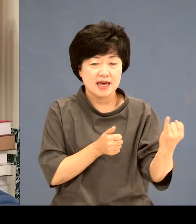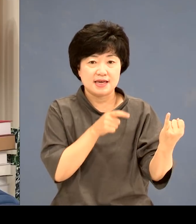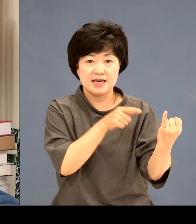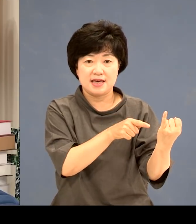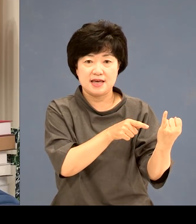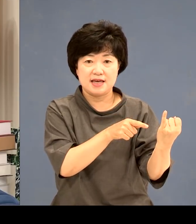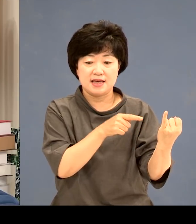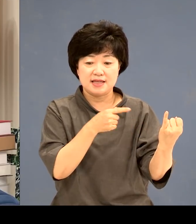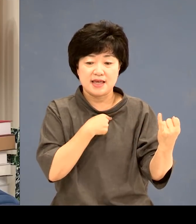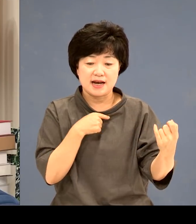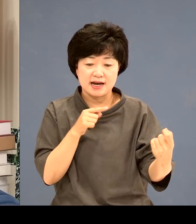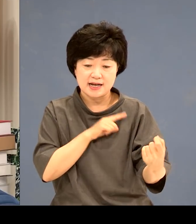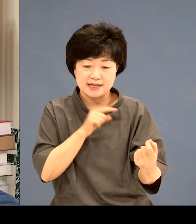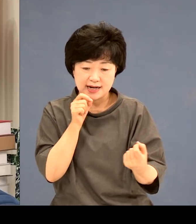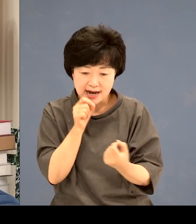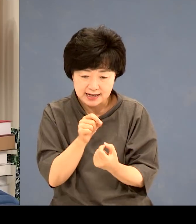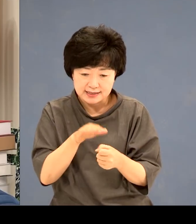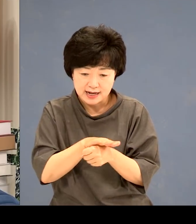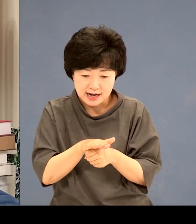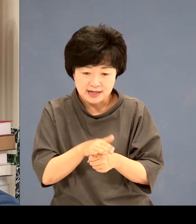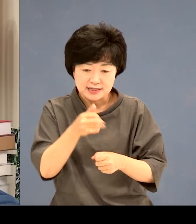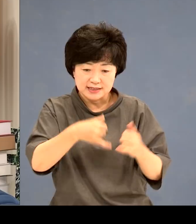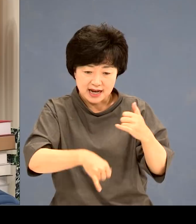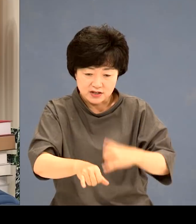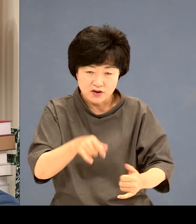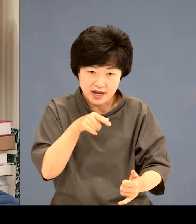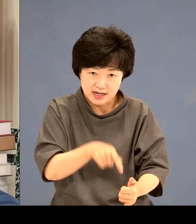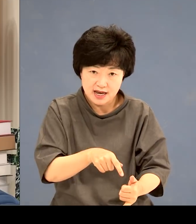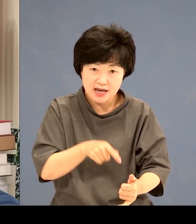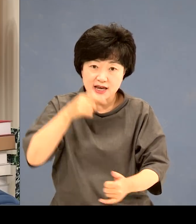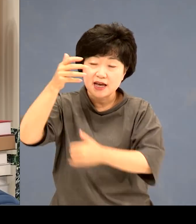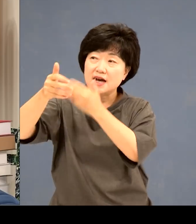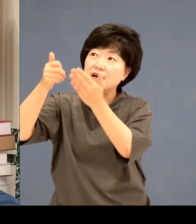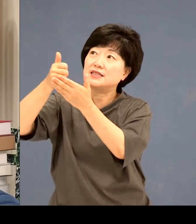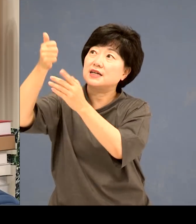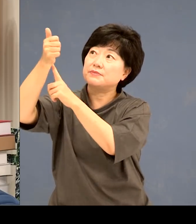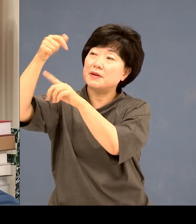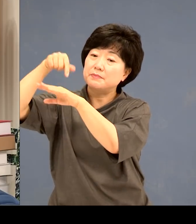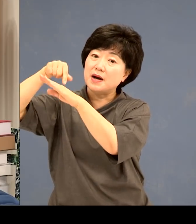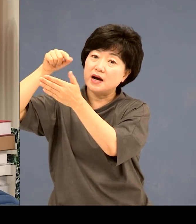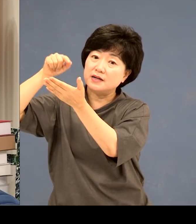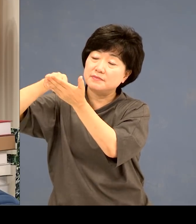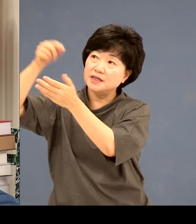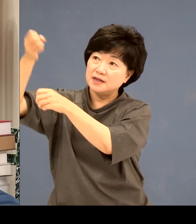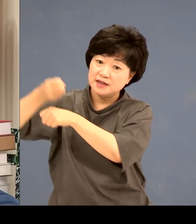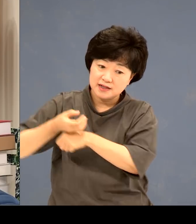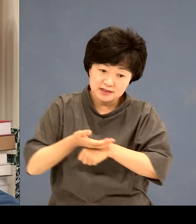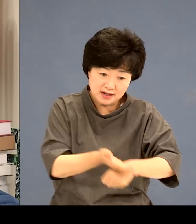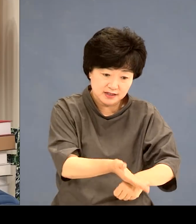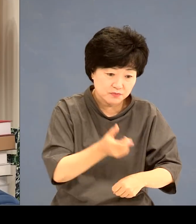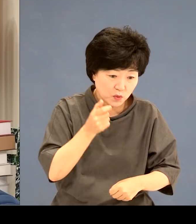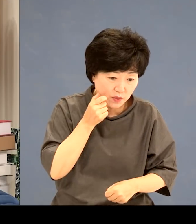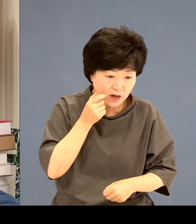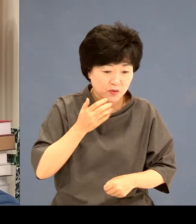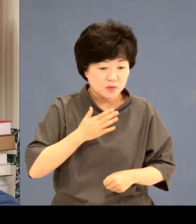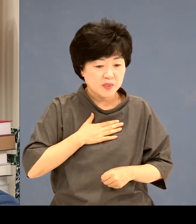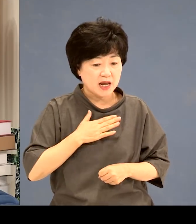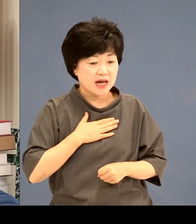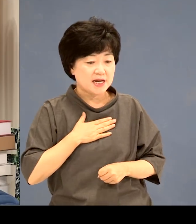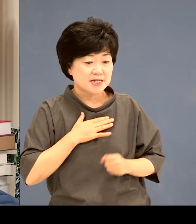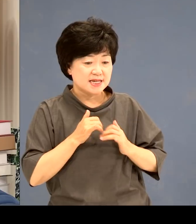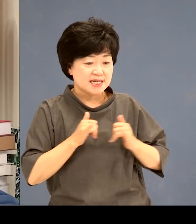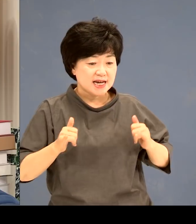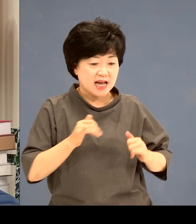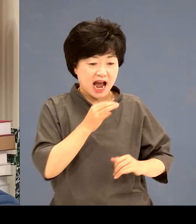괴로운 시간들이었죠. 결국은 하나님의 영광을 밟았다는 것은 하나님께서 저에게 배필로